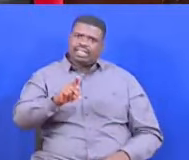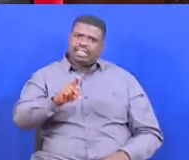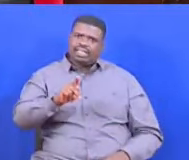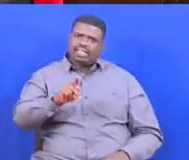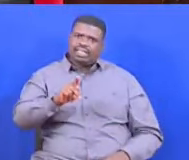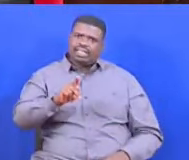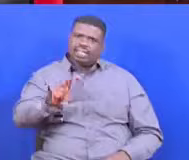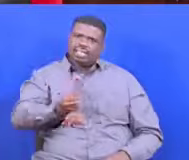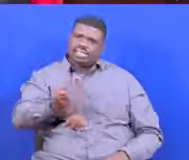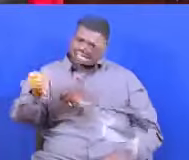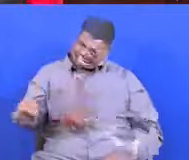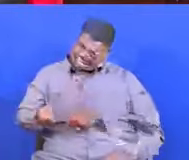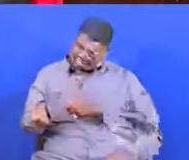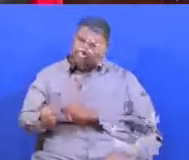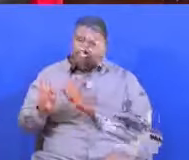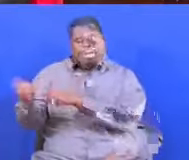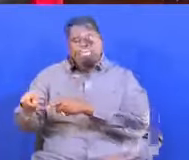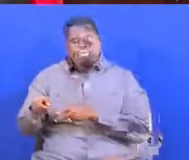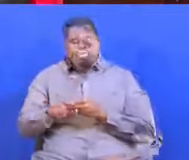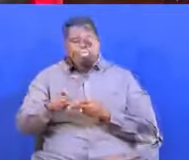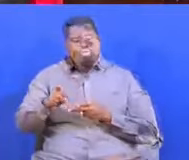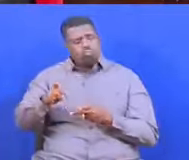za kilimo. Wapo wakina mama.